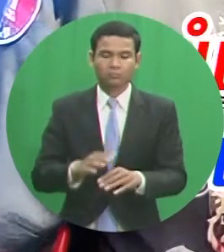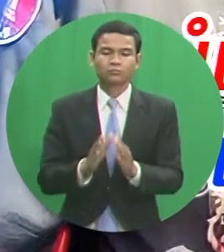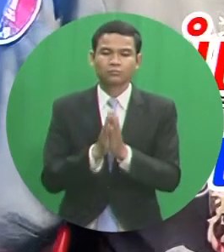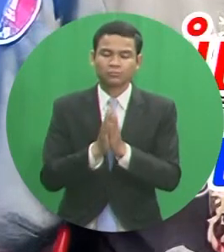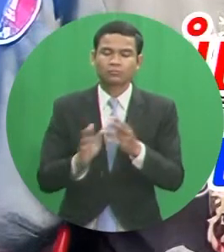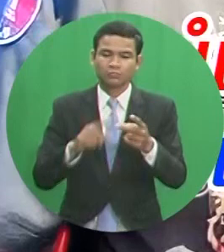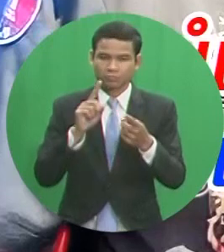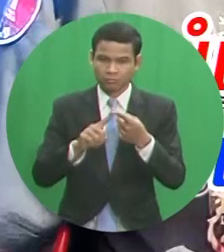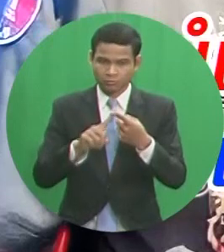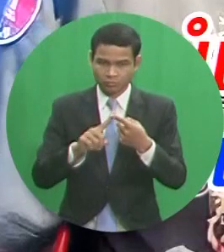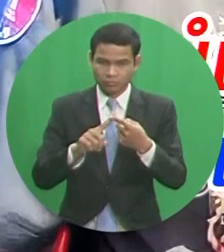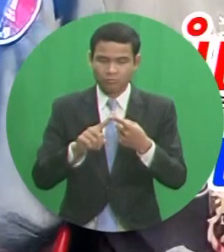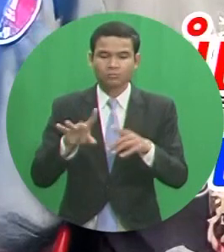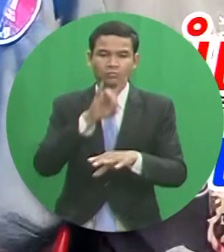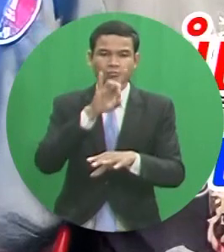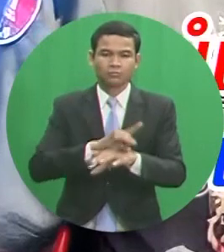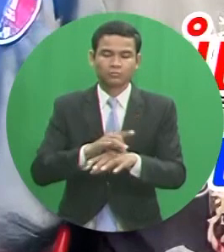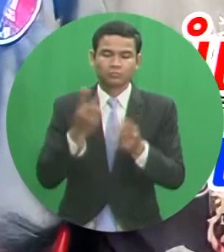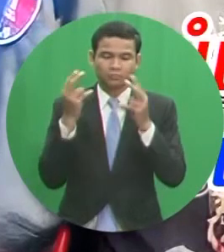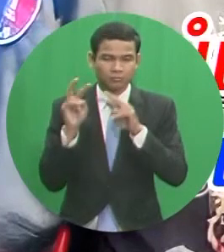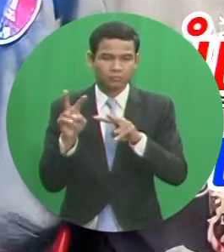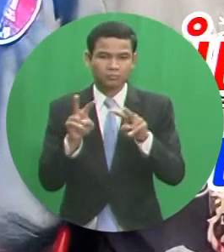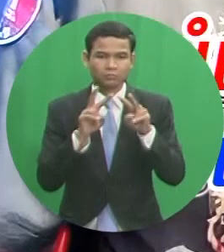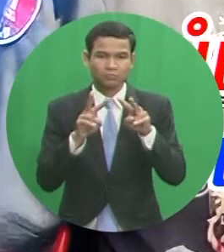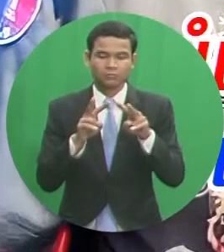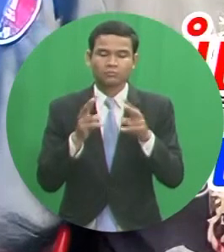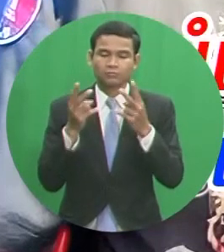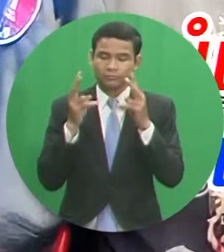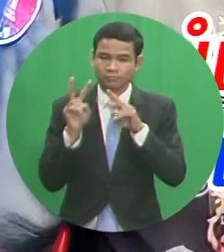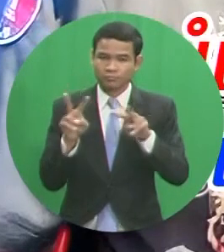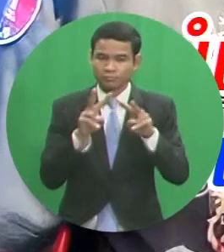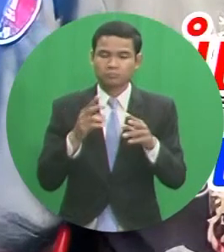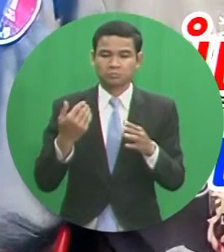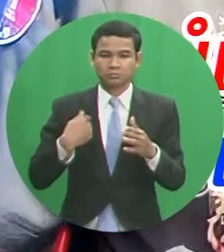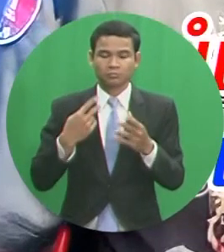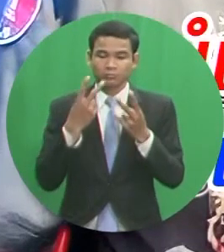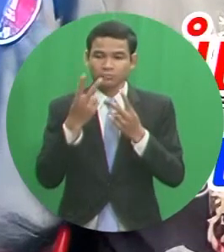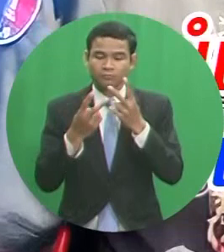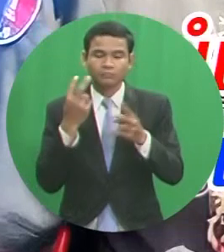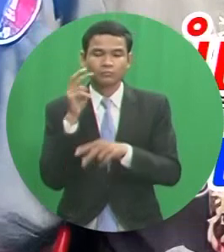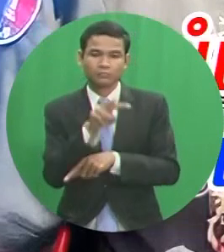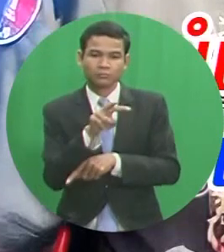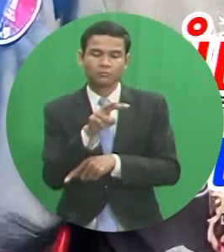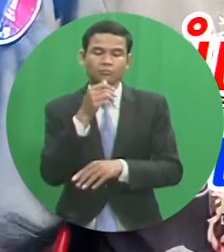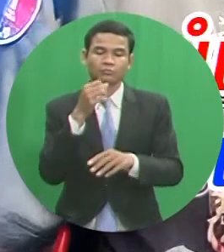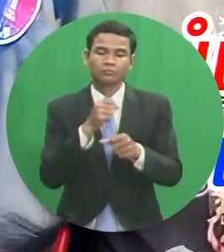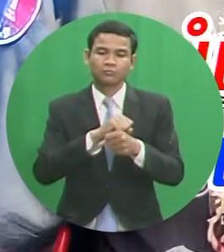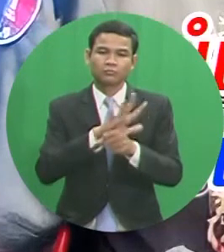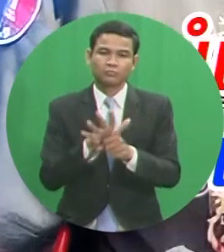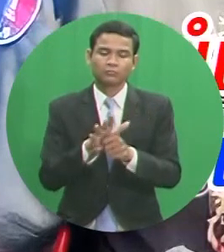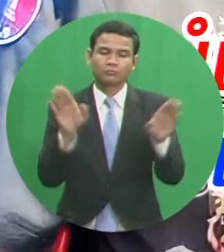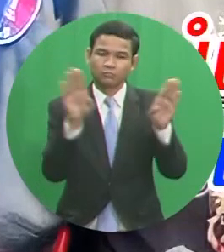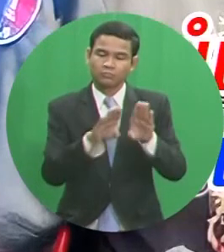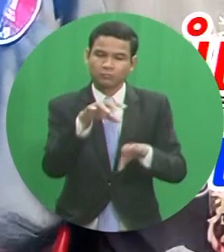ទី1គឺថានៅពេលដែលយើងឃើញថាមានកូវីដកើតនៅកន្លែងនោះយើងបិទទីតាំងនៅកន្លែង